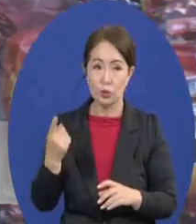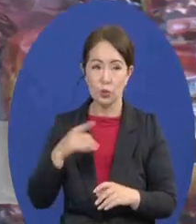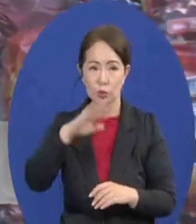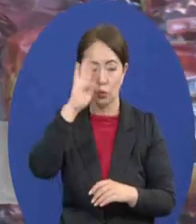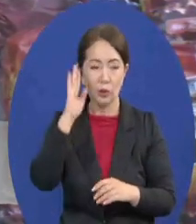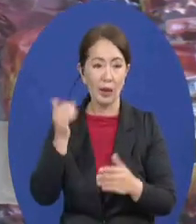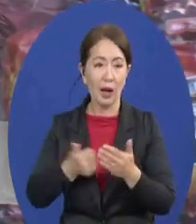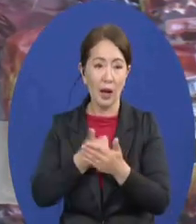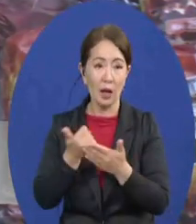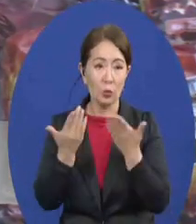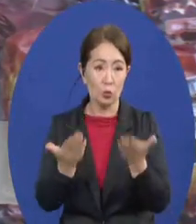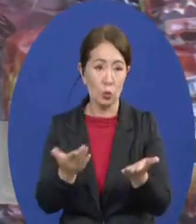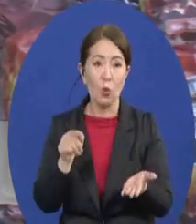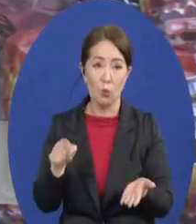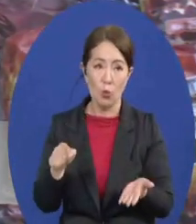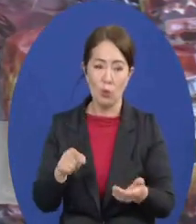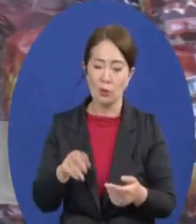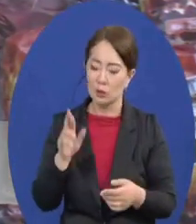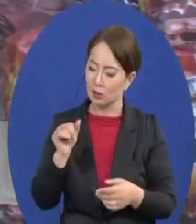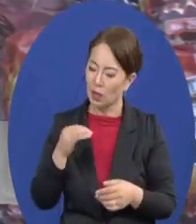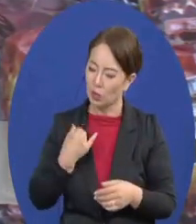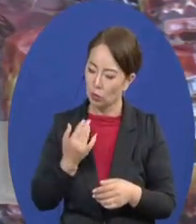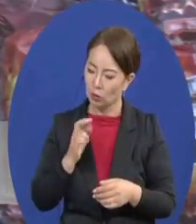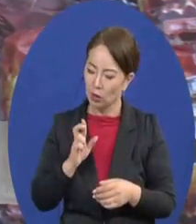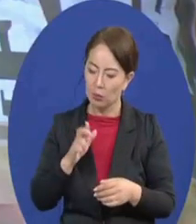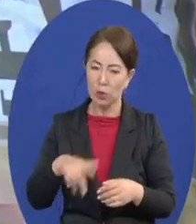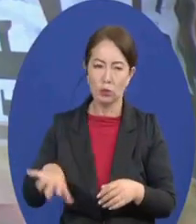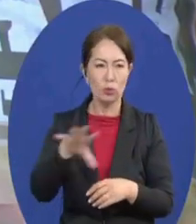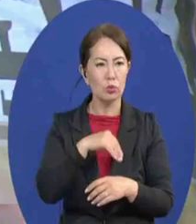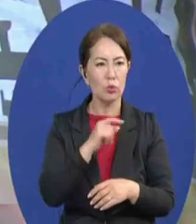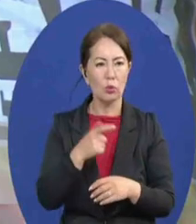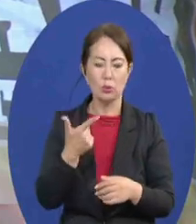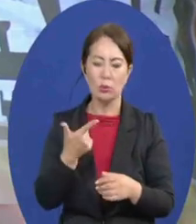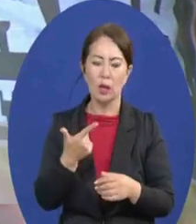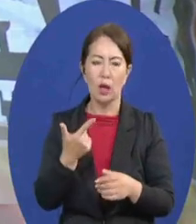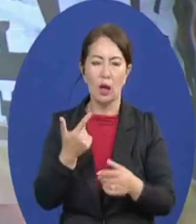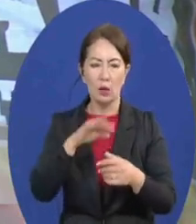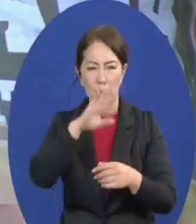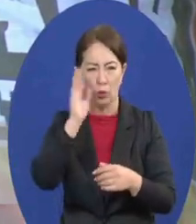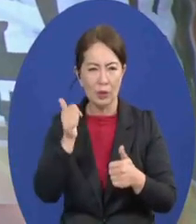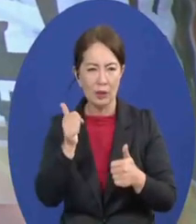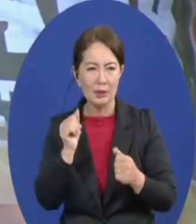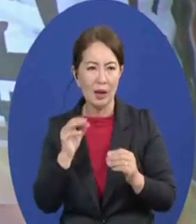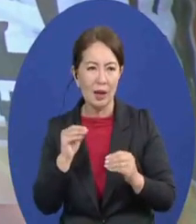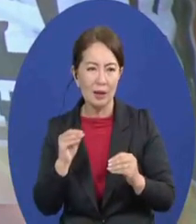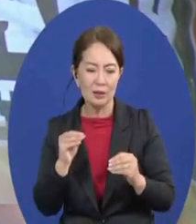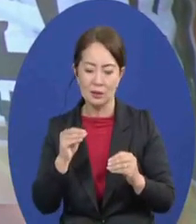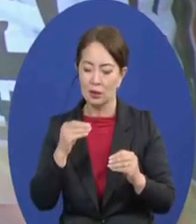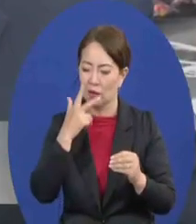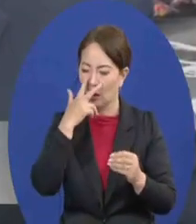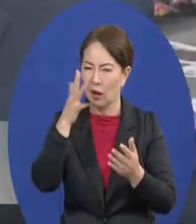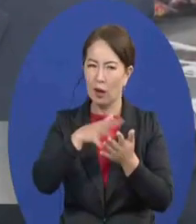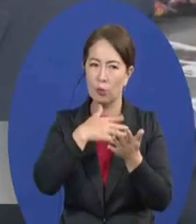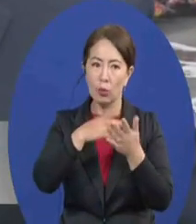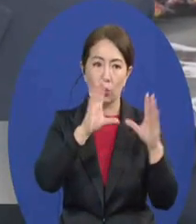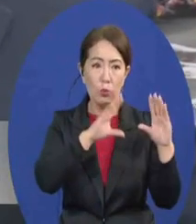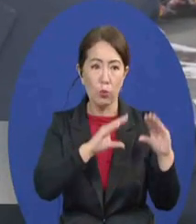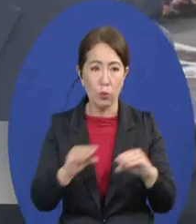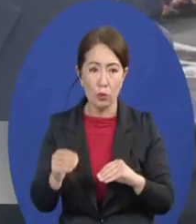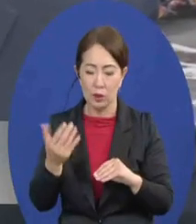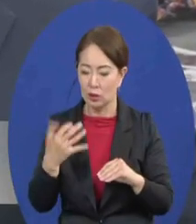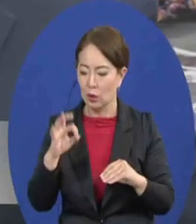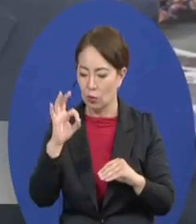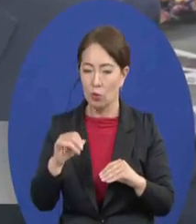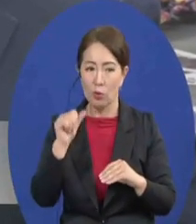ерөөсөө дулаан хангамжийн асуудал шүү дээ. Яаж хотын иргэдэд гал алдуулахгүй агарын бохирдлыг бууруулсан, 50% дээр